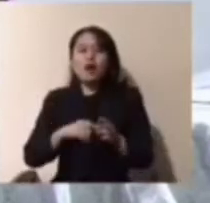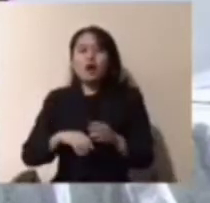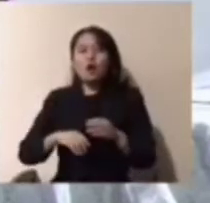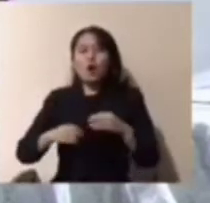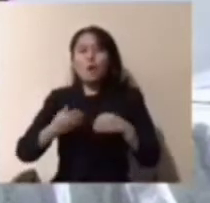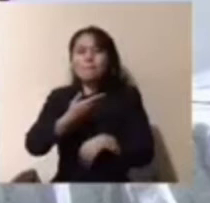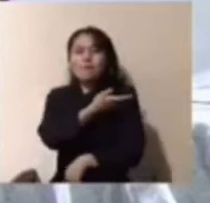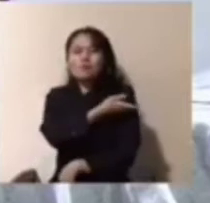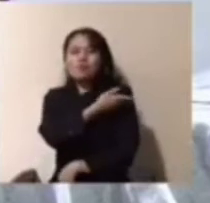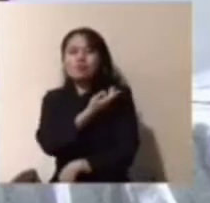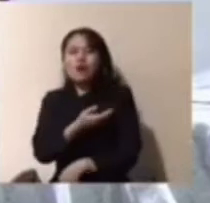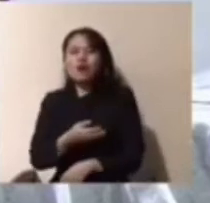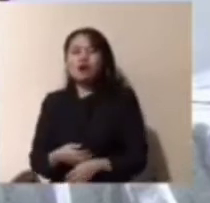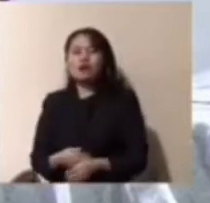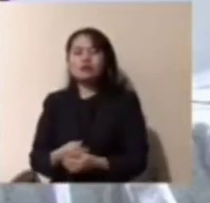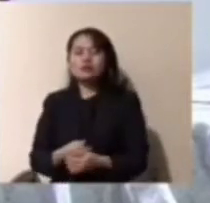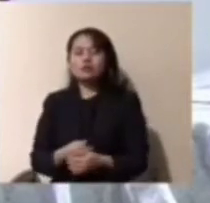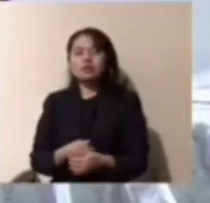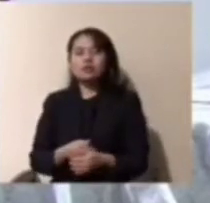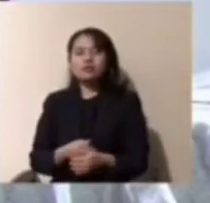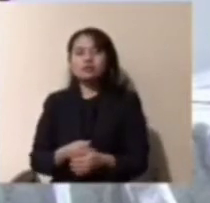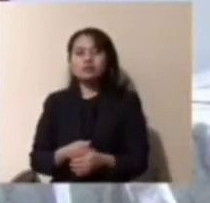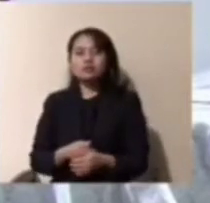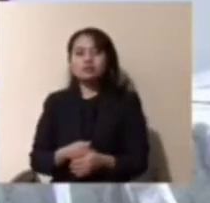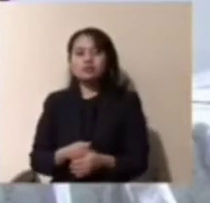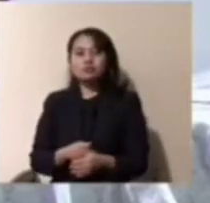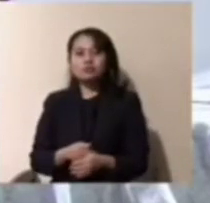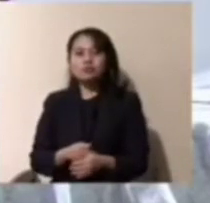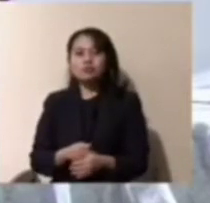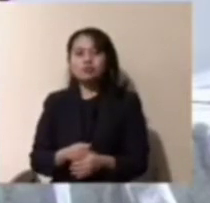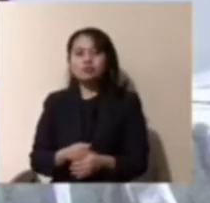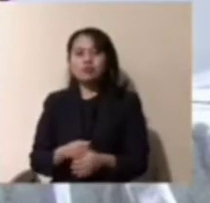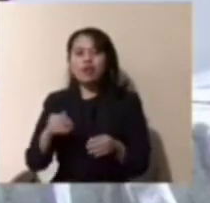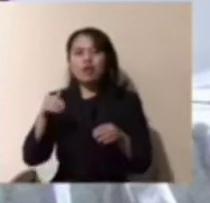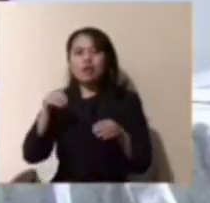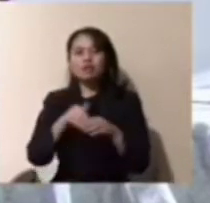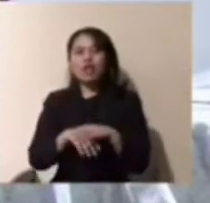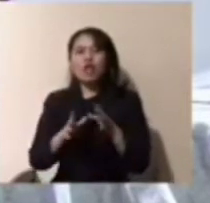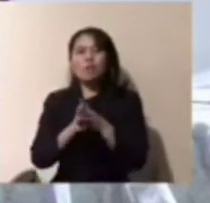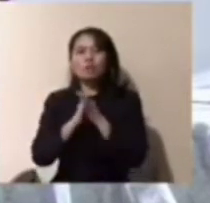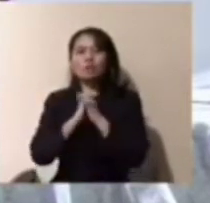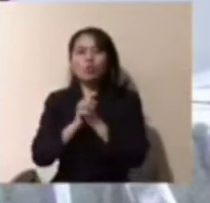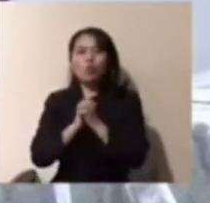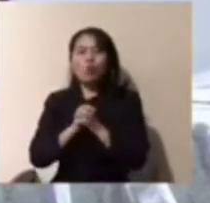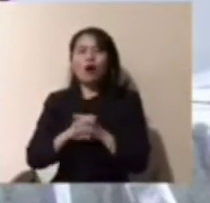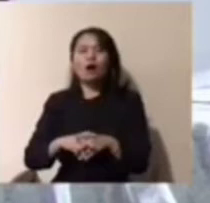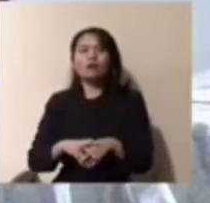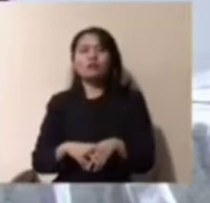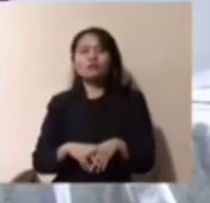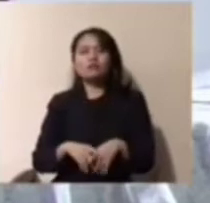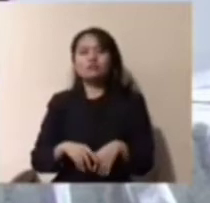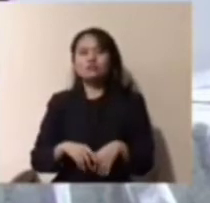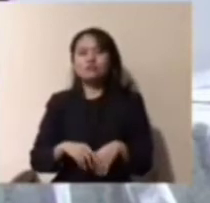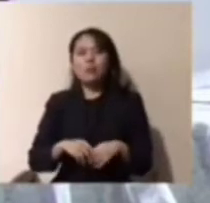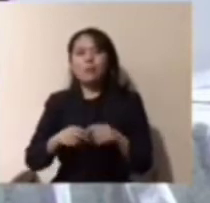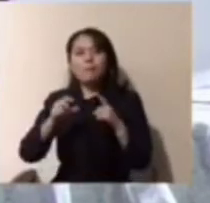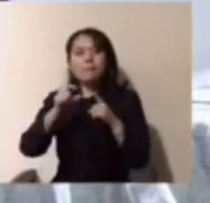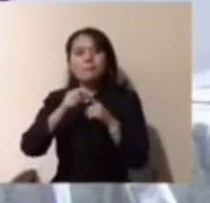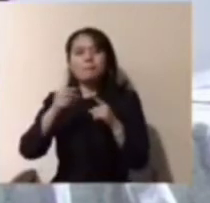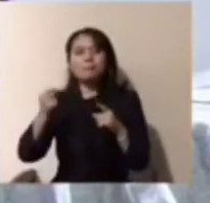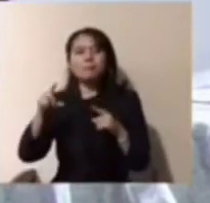diungkapkan dengan sangat istimewa di dalam doa profasi tanah air.